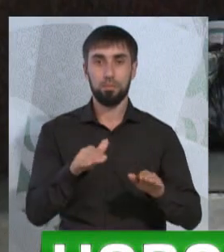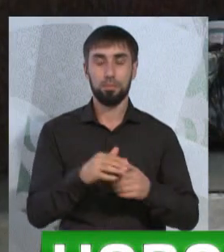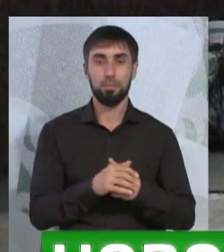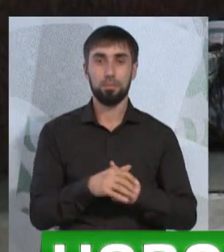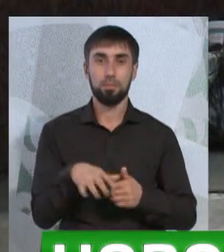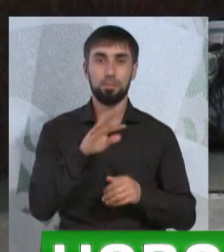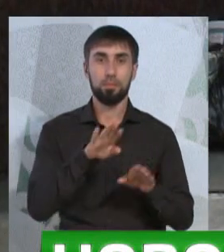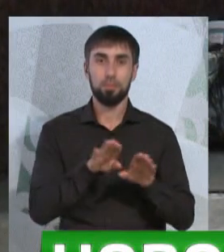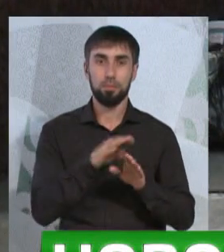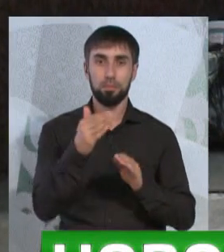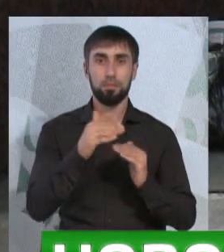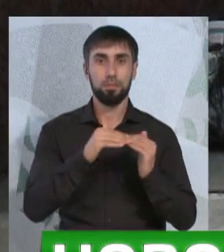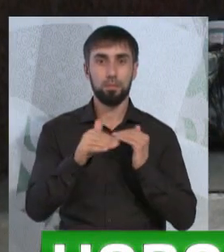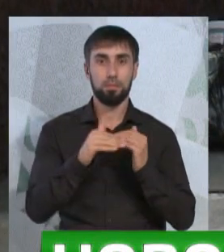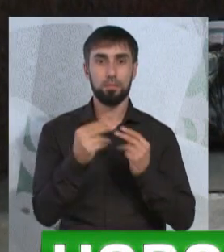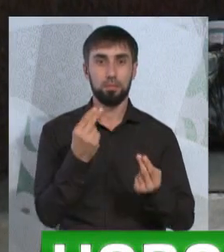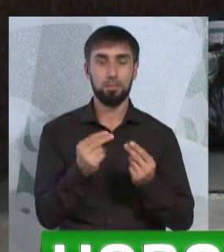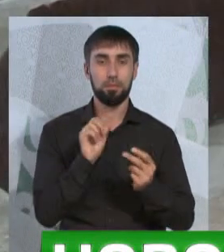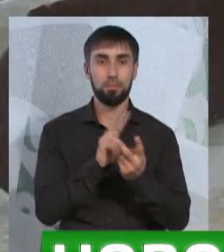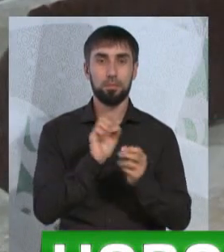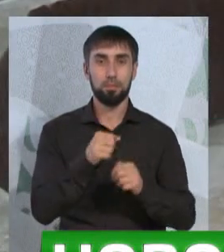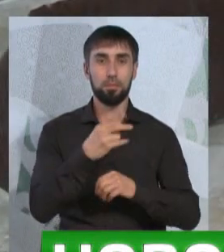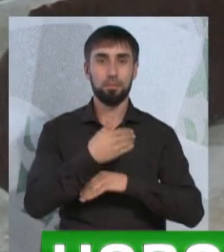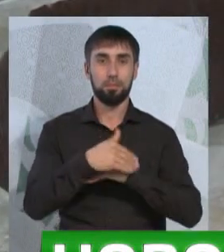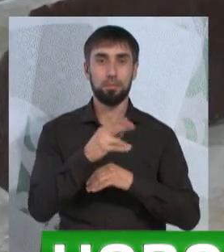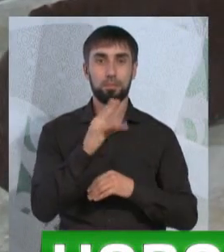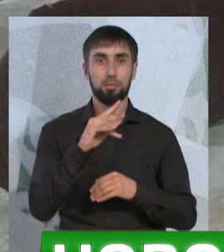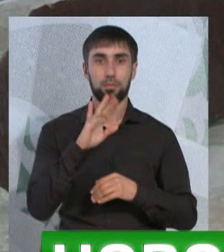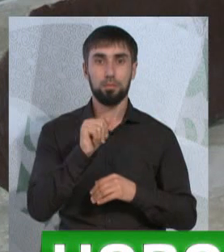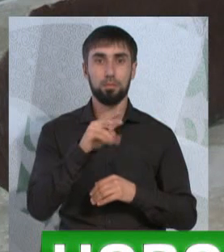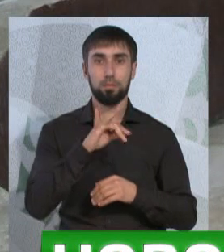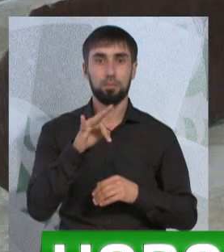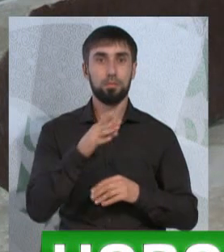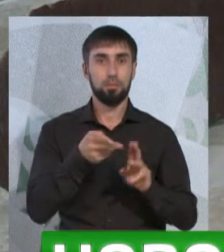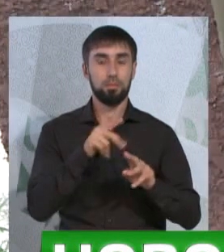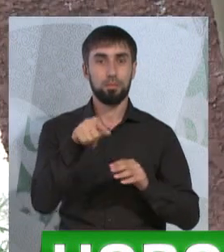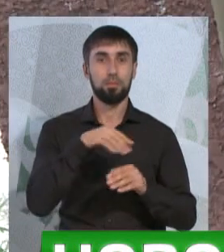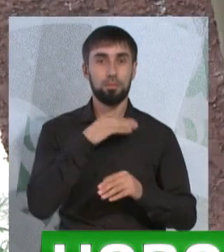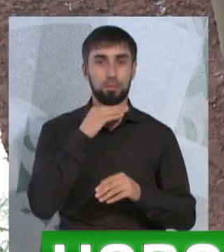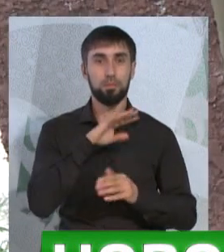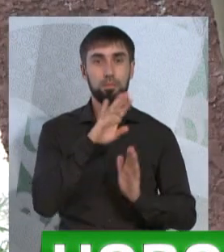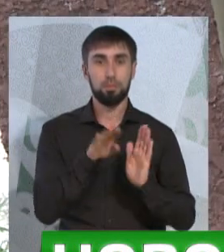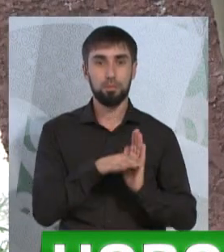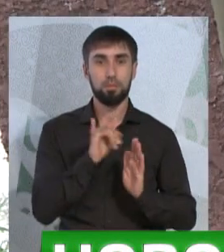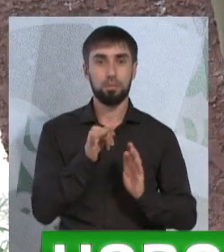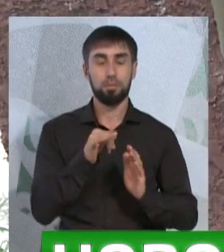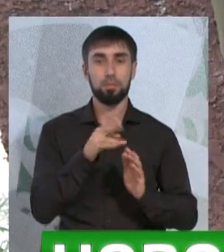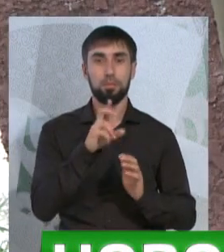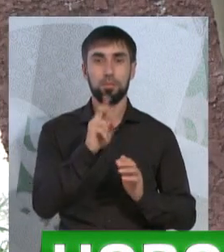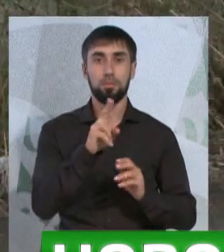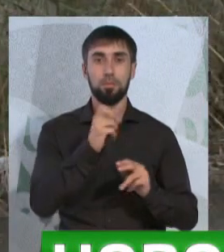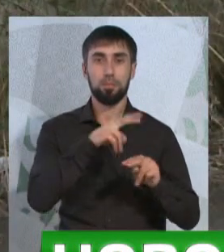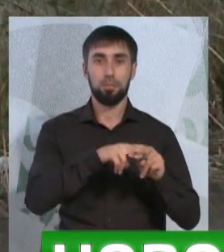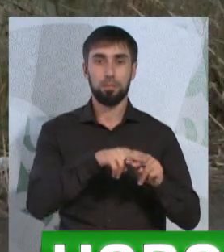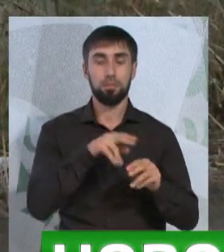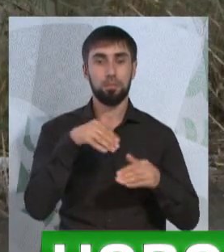же импровизированные детские площадки можно встретить и на улице Кулиева. Мусора тут хватает и возле подвалов, и около мусорных баков.